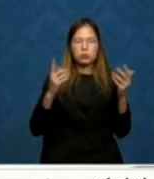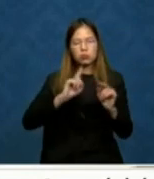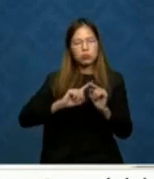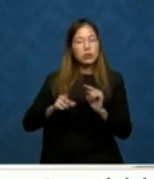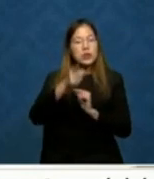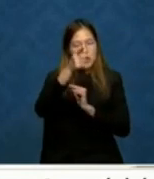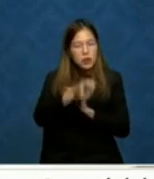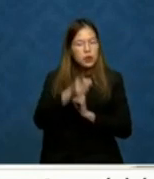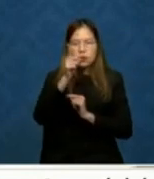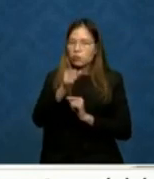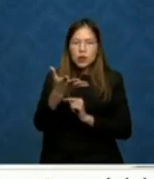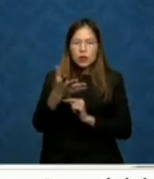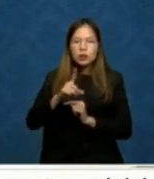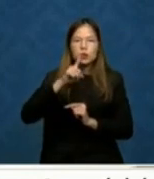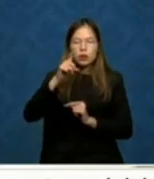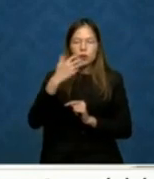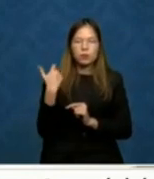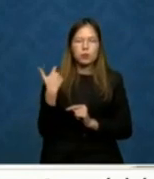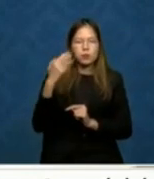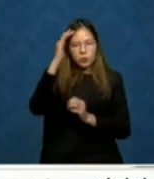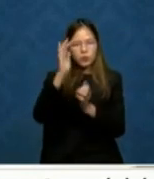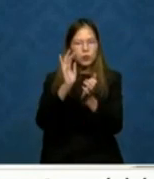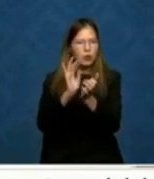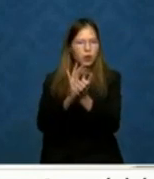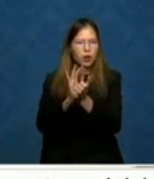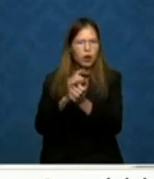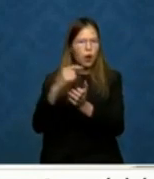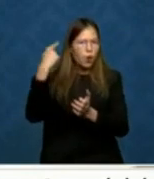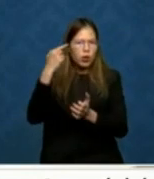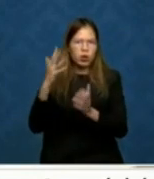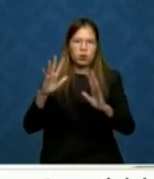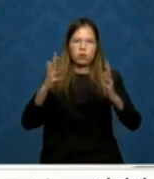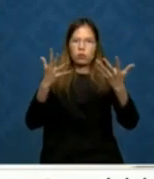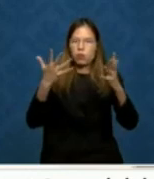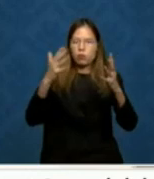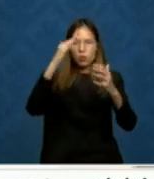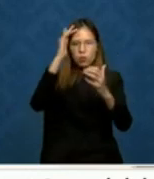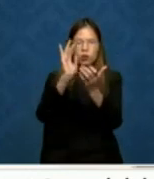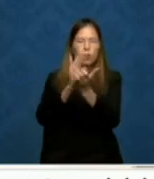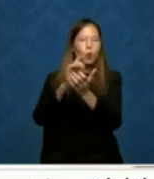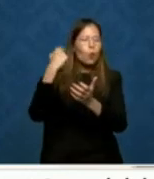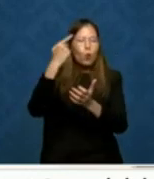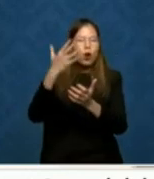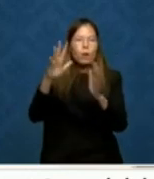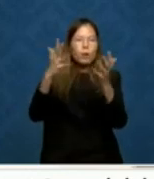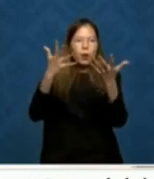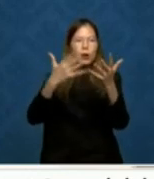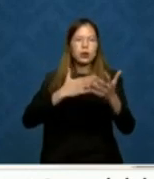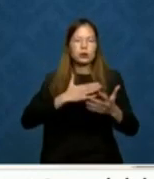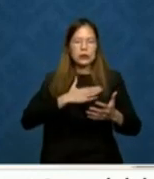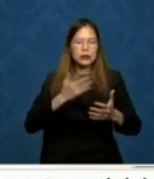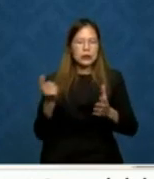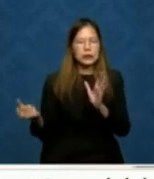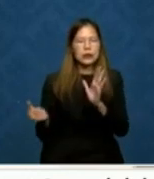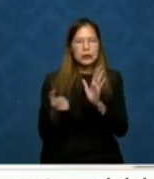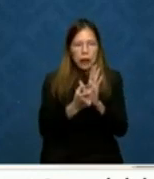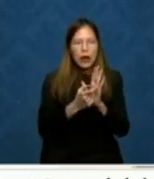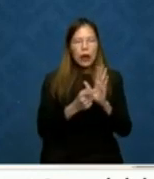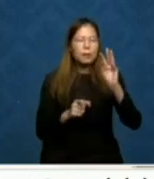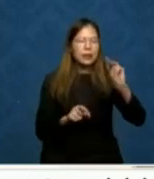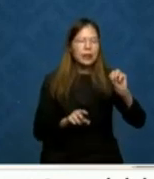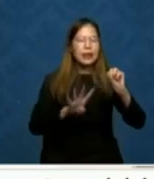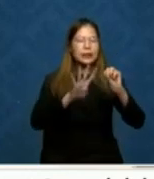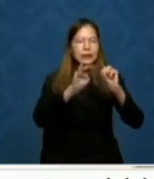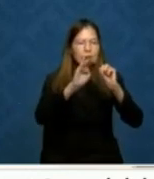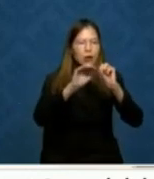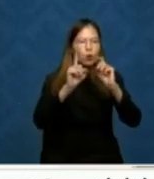งหรือไม่ไม่มีพนักงานสอบสวนหญิงทั้งนั้นจริงๆแล้วในรัฐธรรมนูญปี50ผมเนี่ยครับเป็นคนบัญญัติมาตรา40วงเล็บ